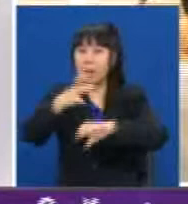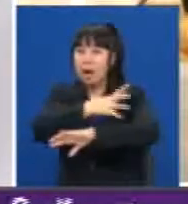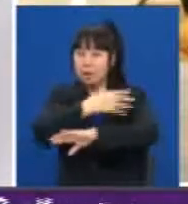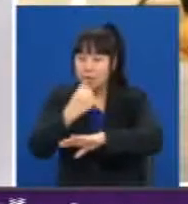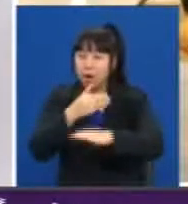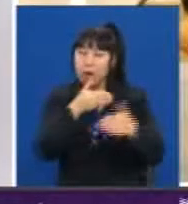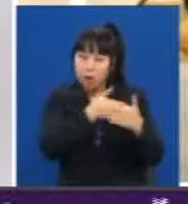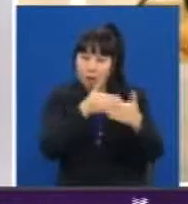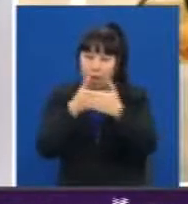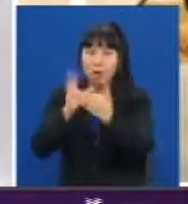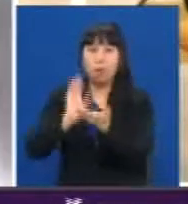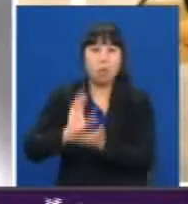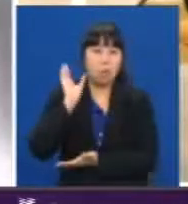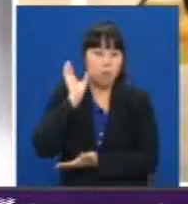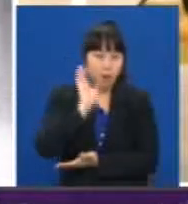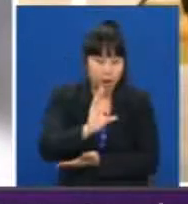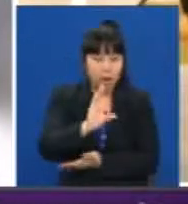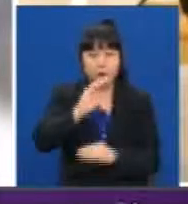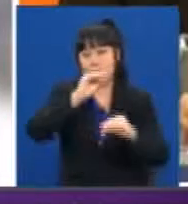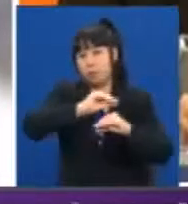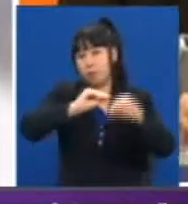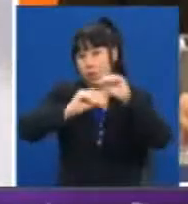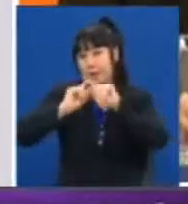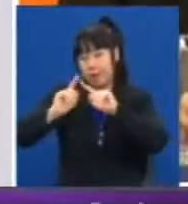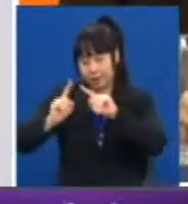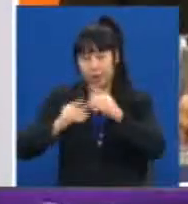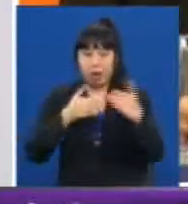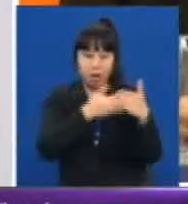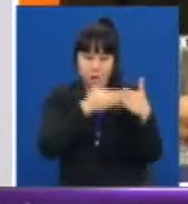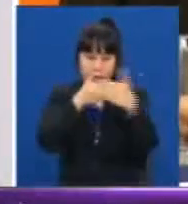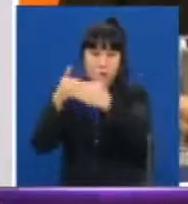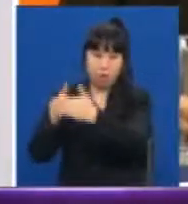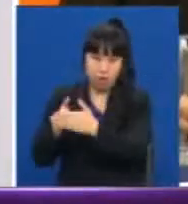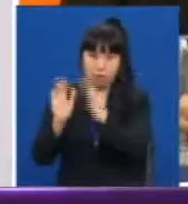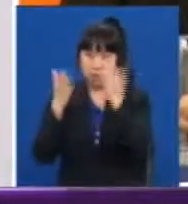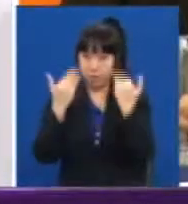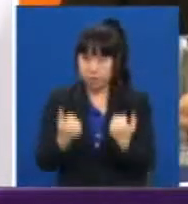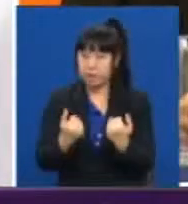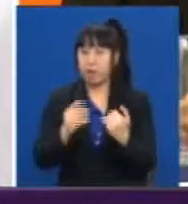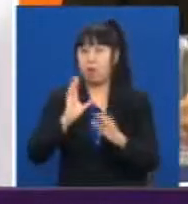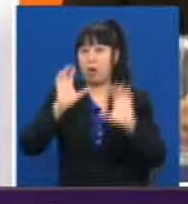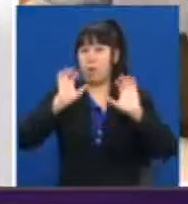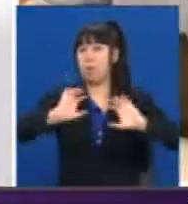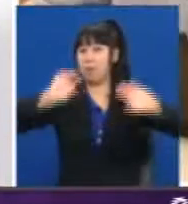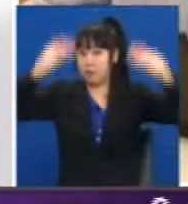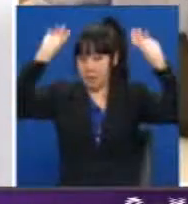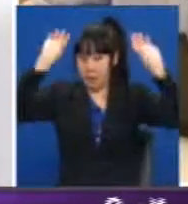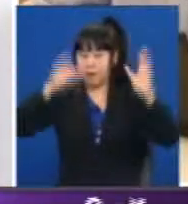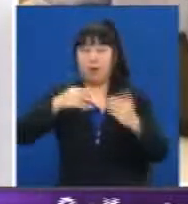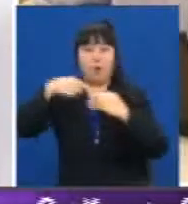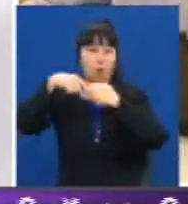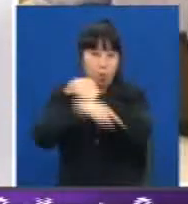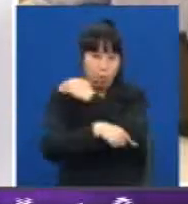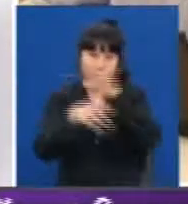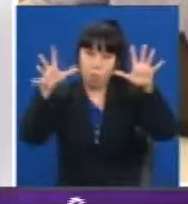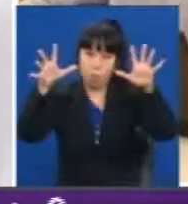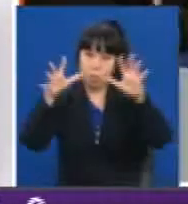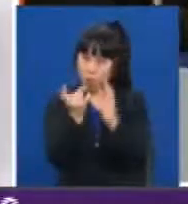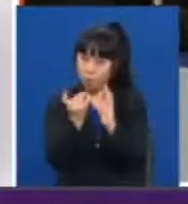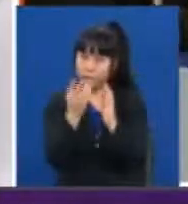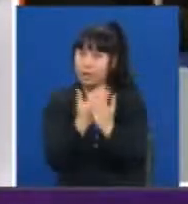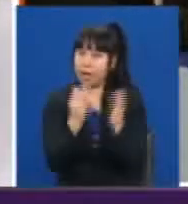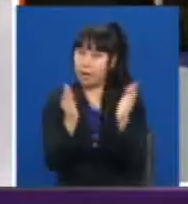ดำให้โครงการการลงทุนภาครัฐต่างๆนั้นหยุดชะงักลงเป็นเหตุให้การคอรัปชั่นในระบบราชการลดลงก็คิดเป็นมูลค่า